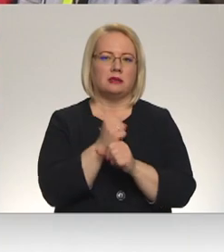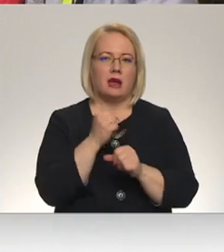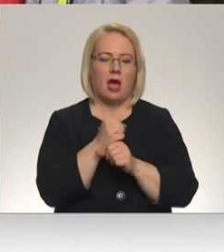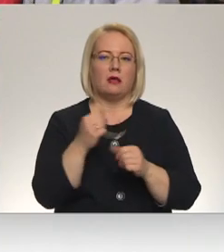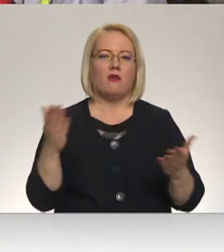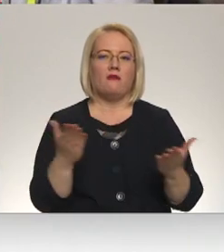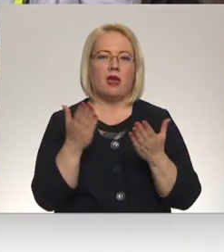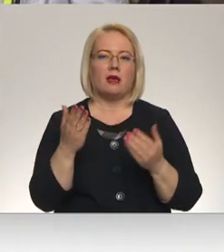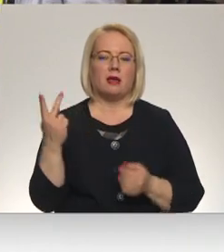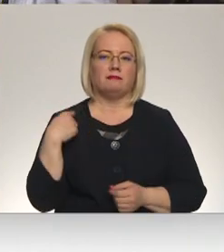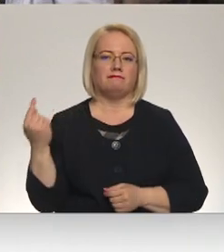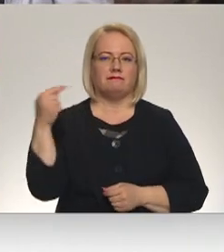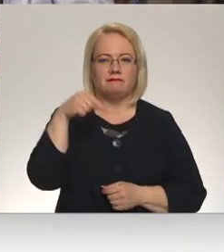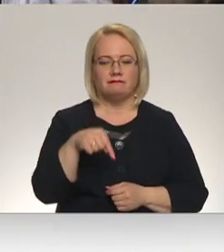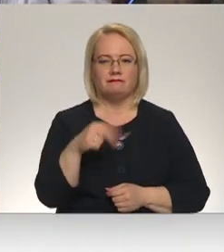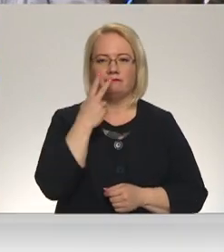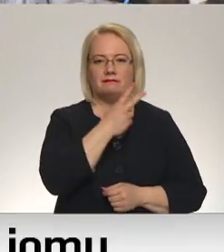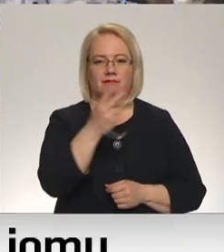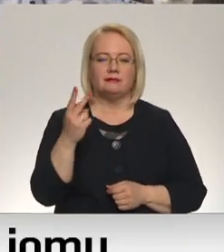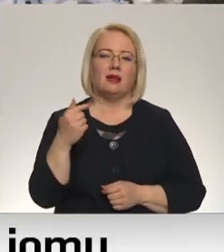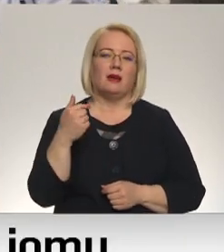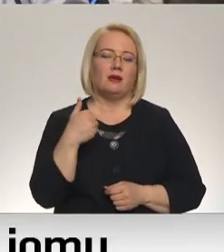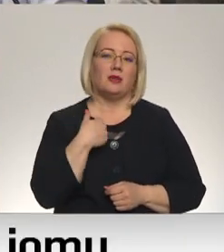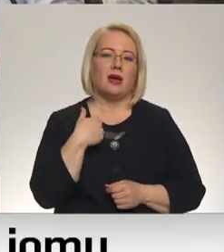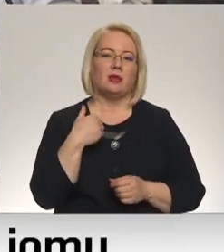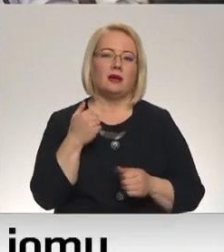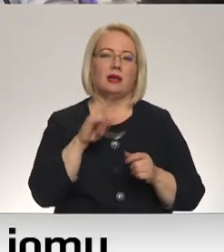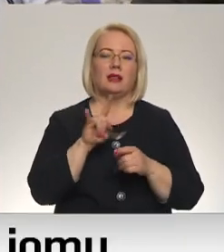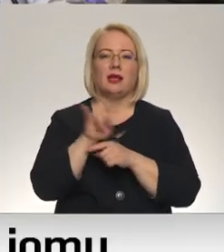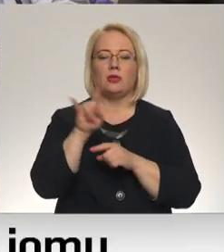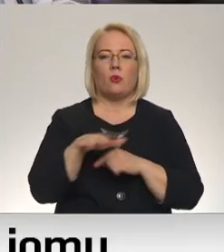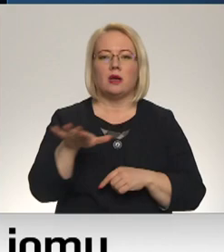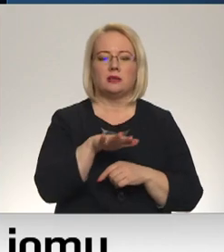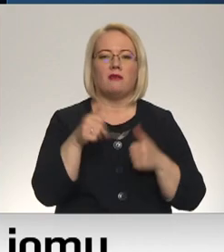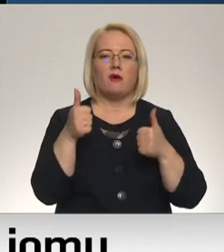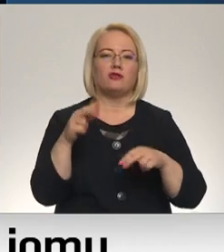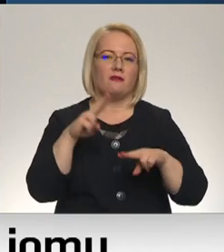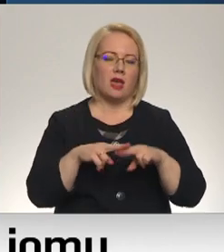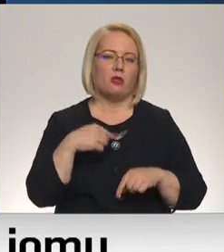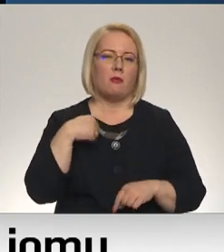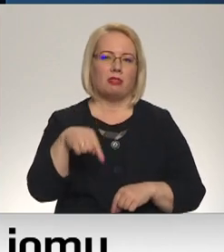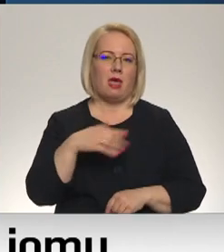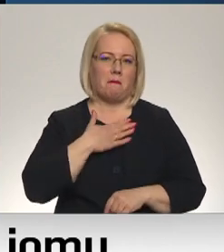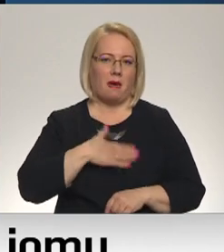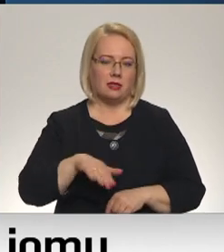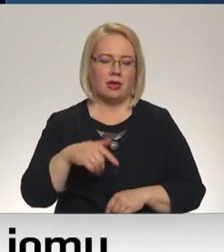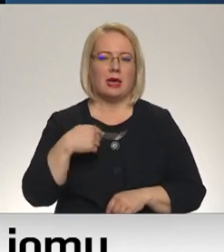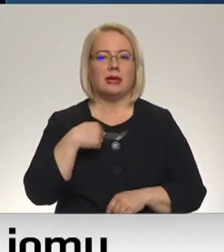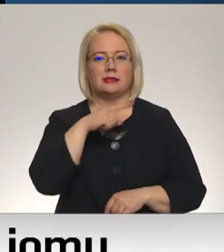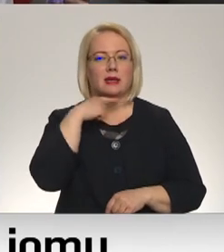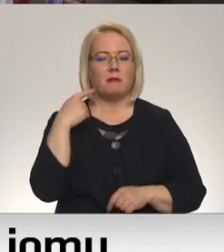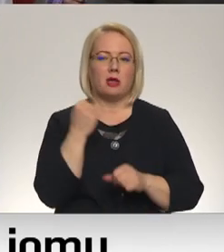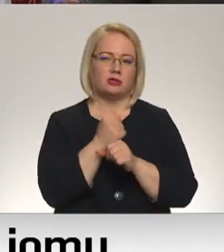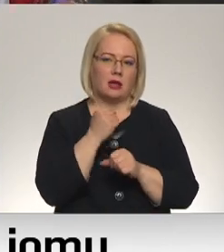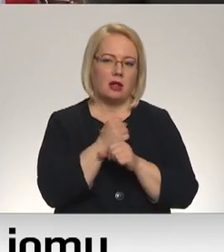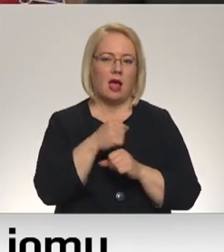ar viņu. Un jā, tāpēc, arī lidos tomēr tāda forša vieta, man tā ļoti patīk. Es domāju, ka es gribētu strādāt,